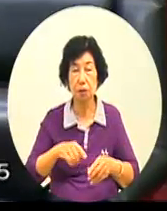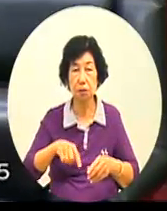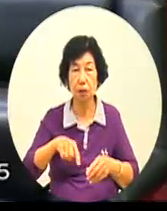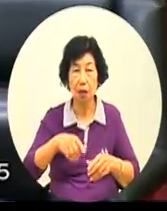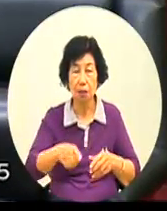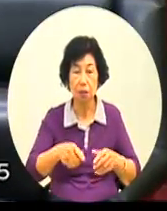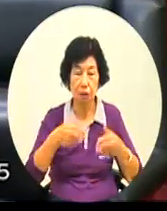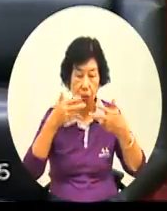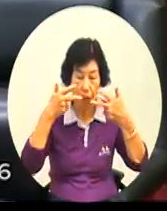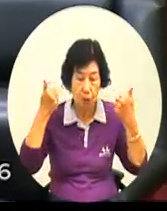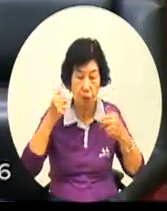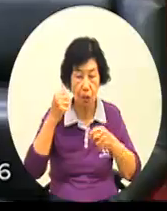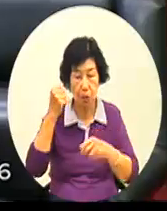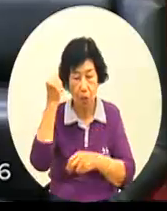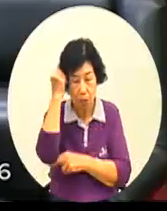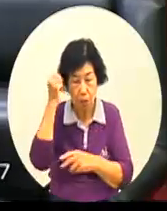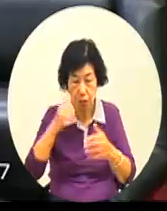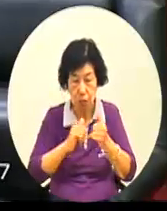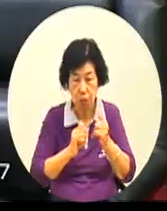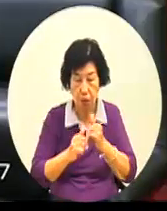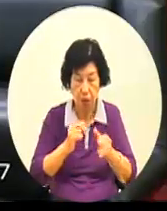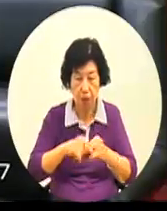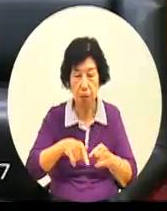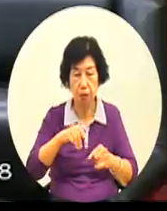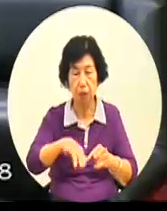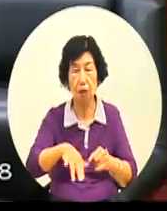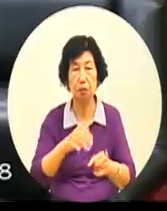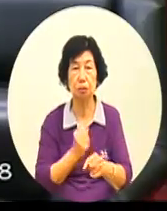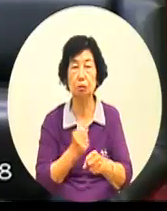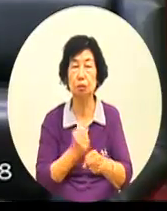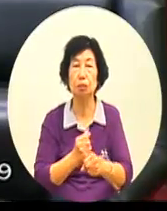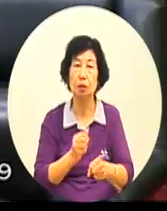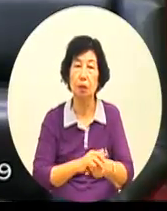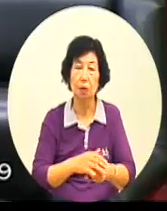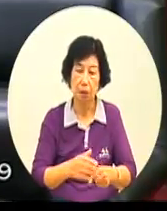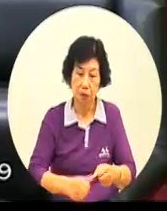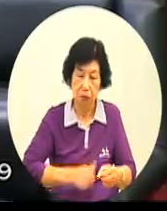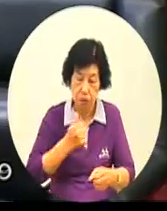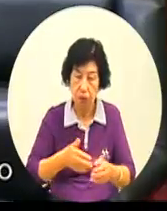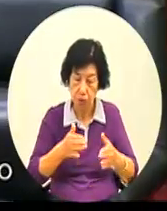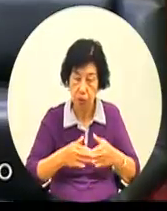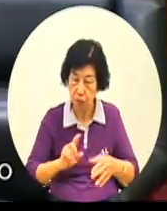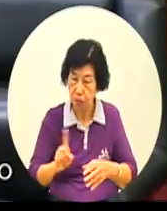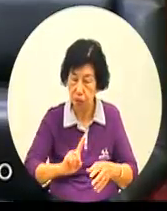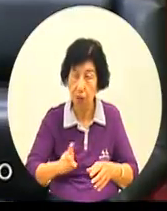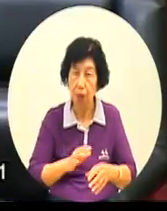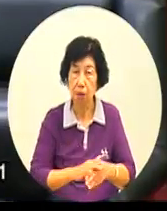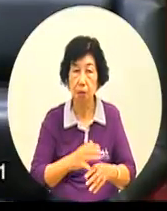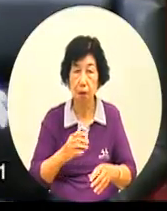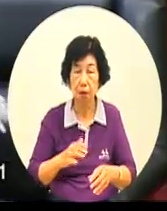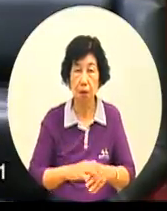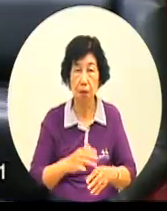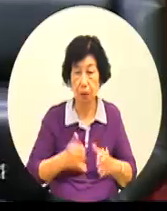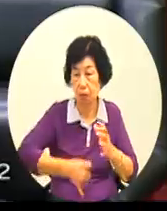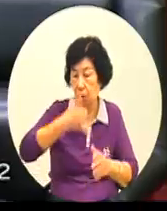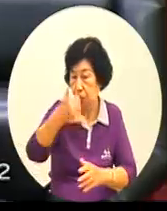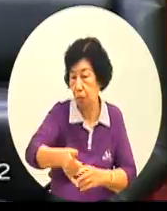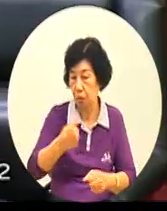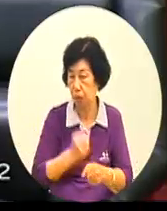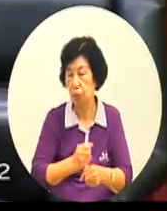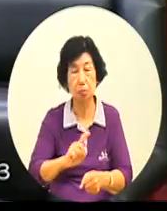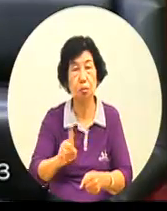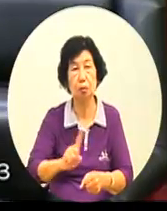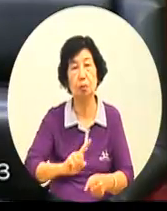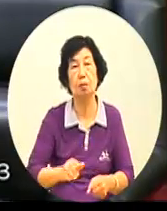求，原住民的需求在哪里，可是你并没有看到你们真正的执行力，真正的该为原住民做了些什